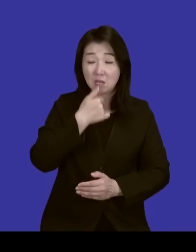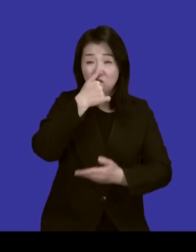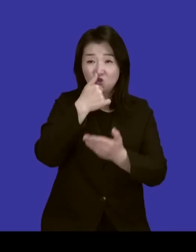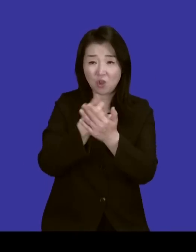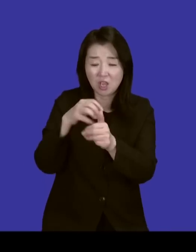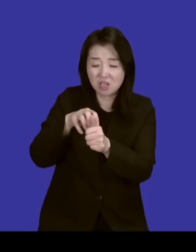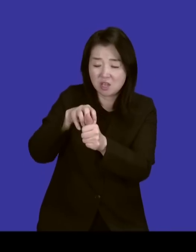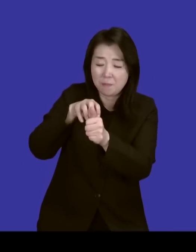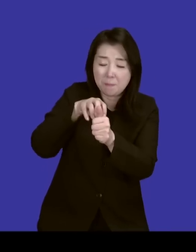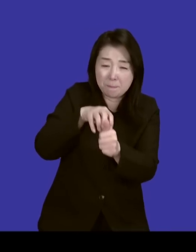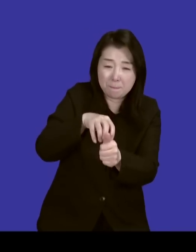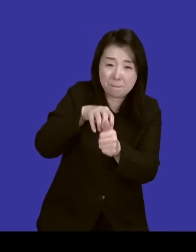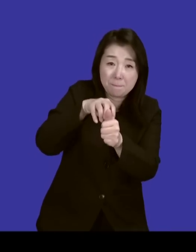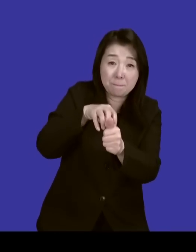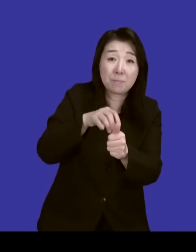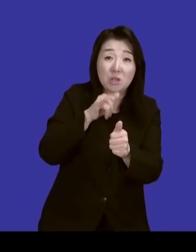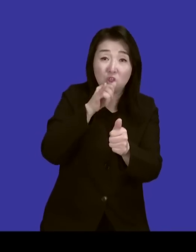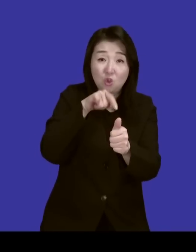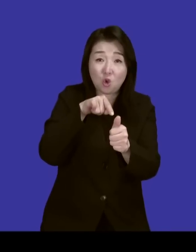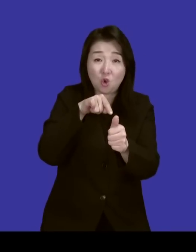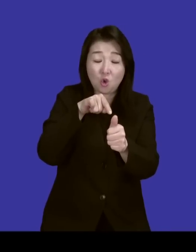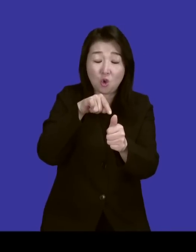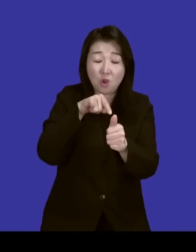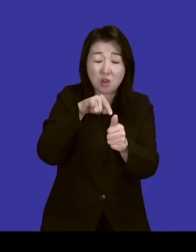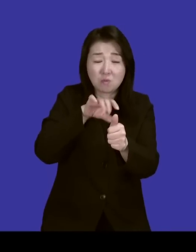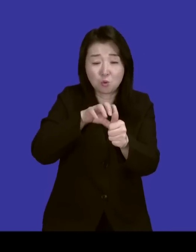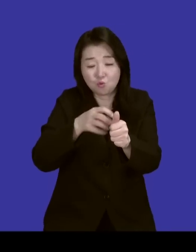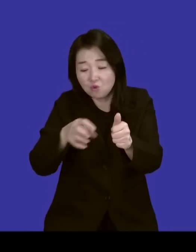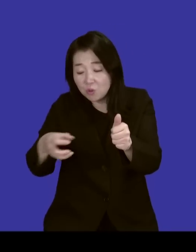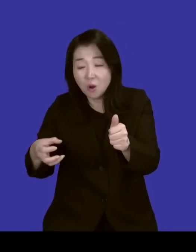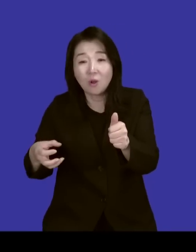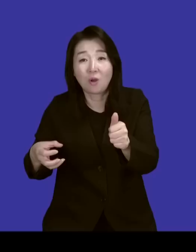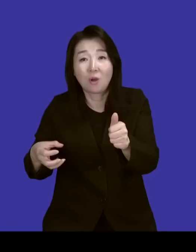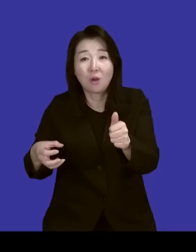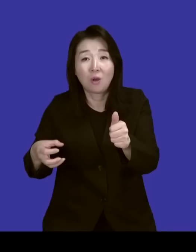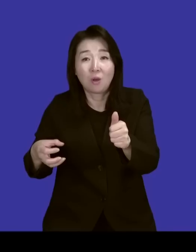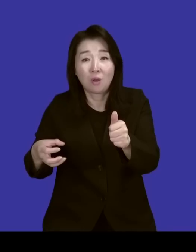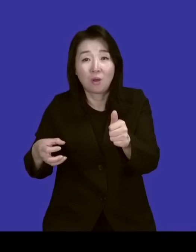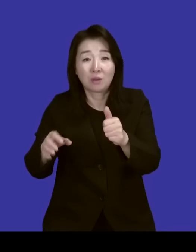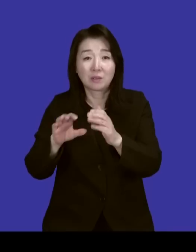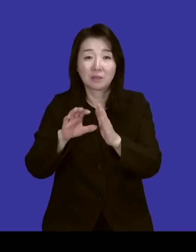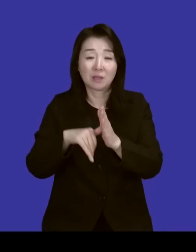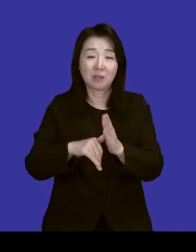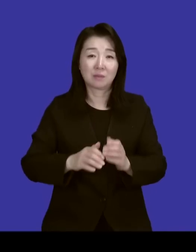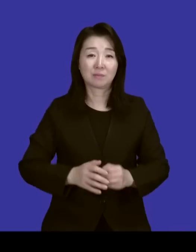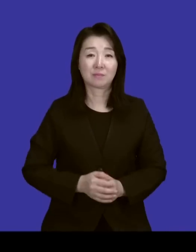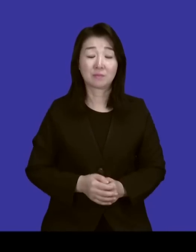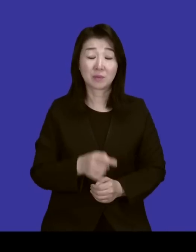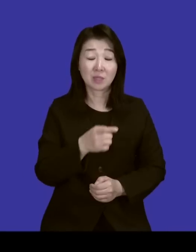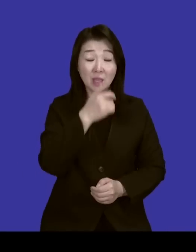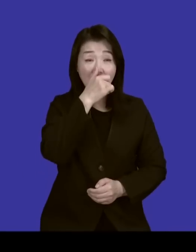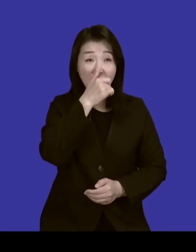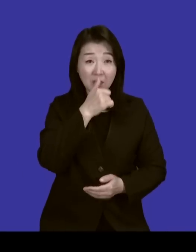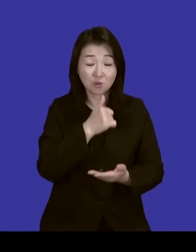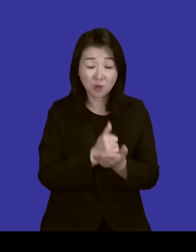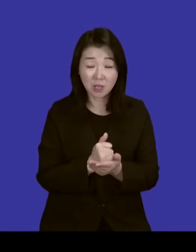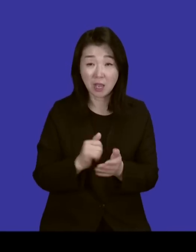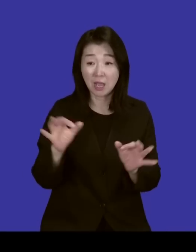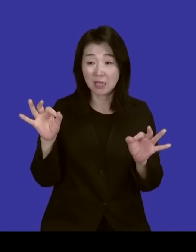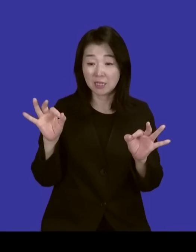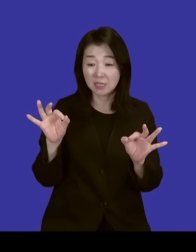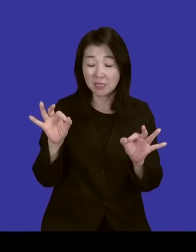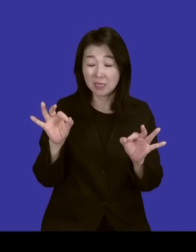짐이에요. 네. 죄책의 짐. 그 짐이 막 굴러 떨어져요. 예. 네. 그러면서 내 죄가 사함받았다라는